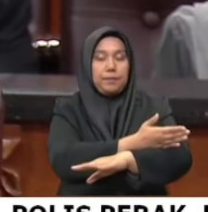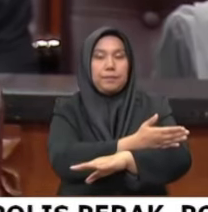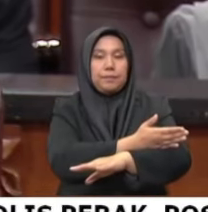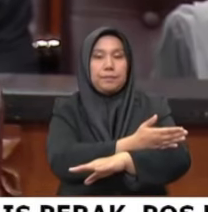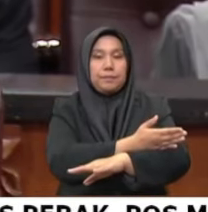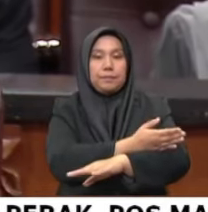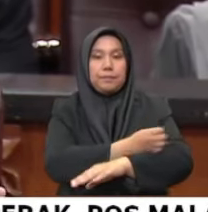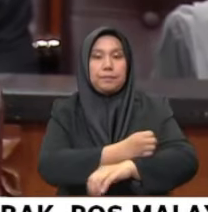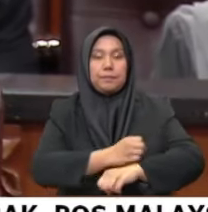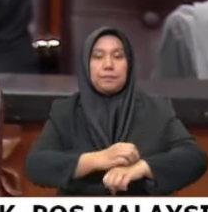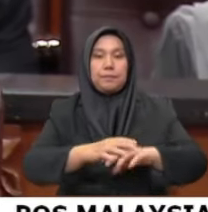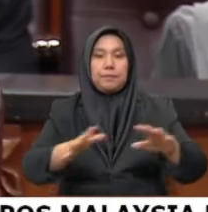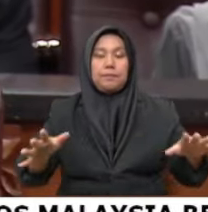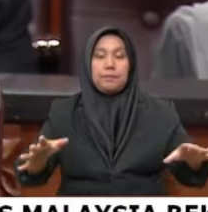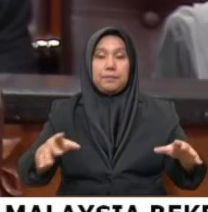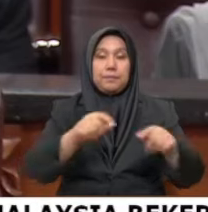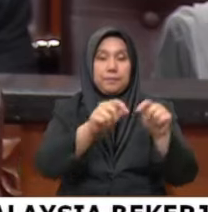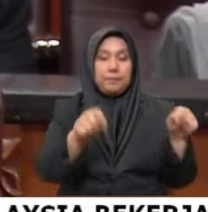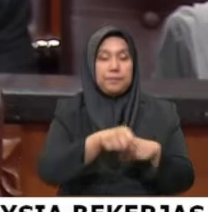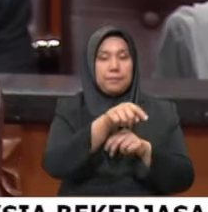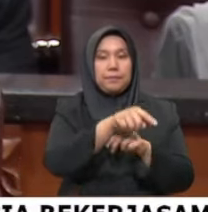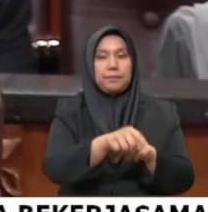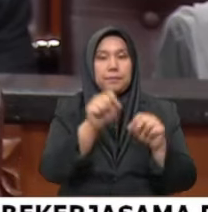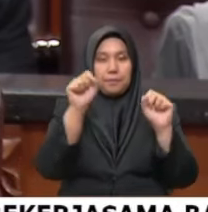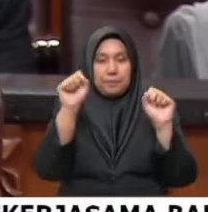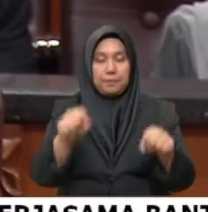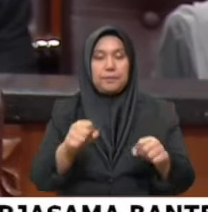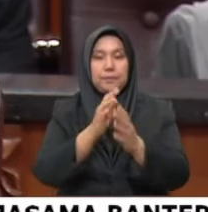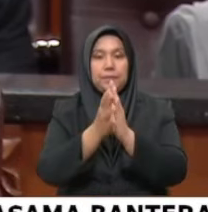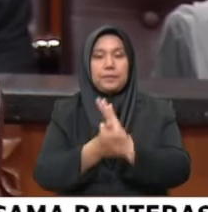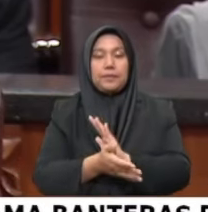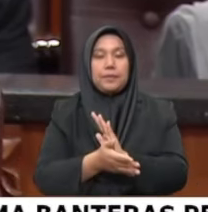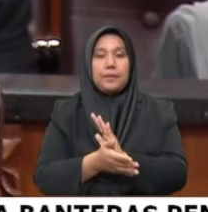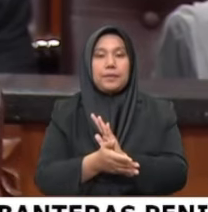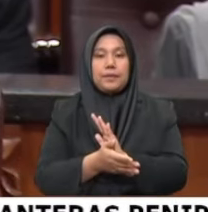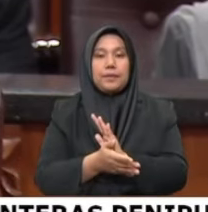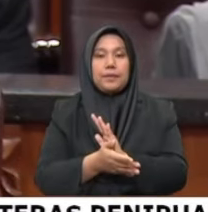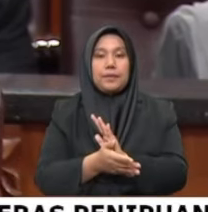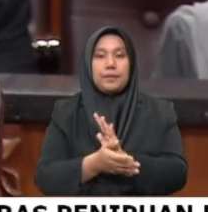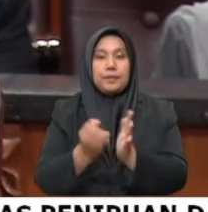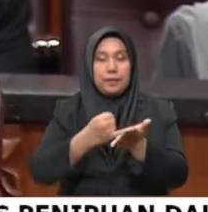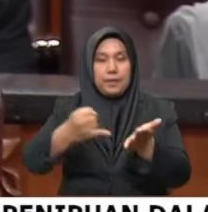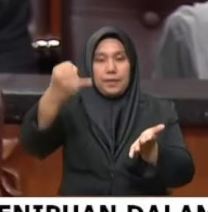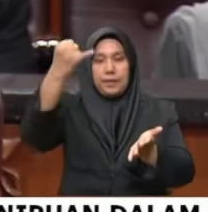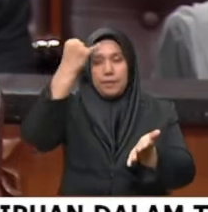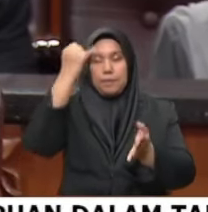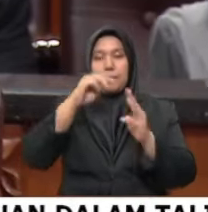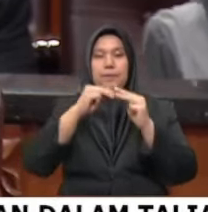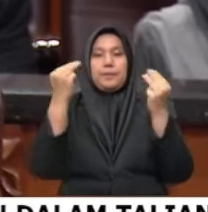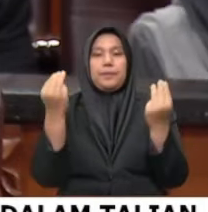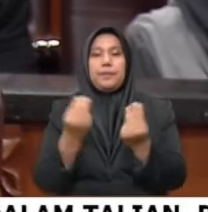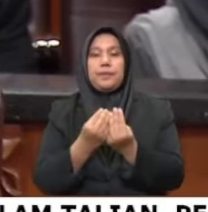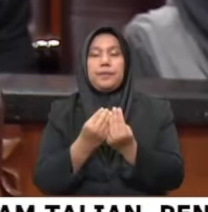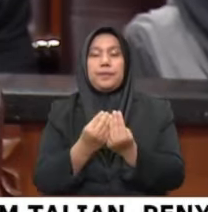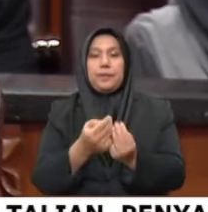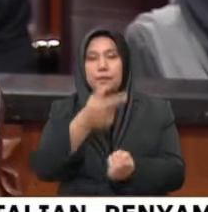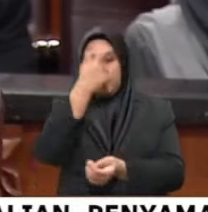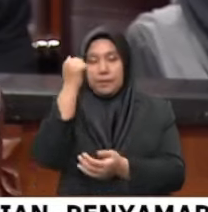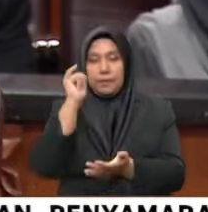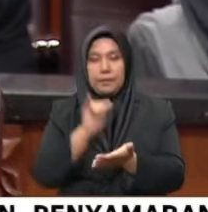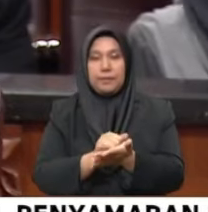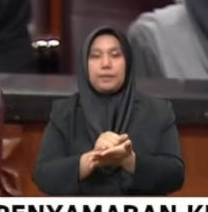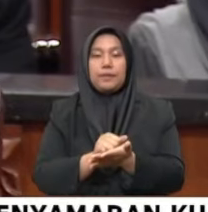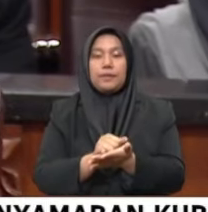melebarkan tapak warisan ini supaya ianya menjadi satu bentuk ilmu kepada masyarakat kita. Itu sebabnya